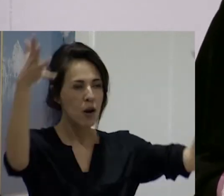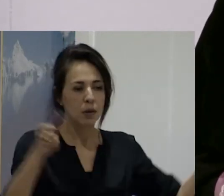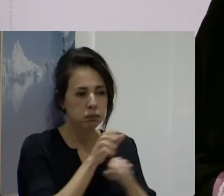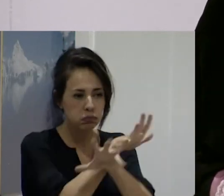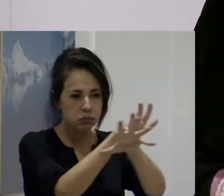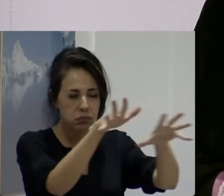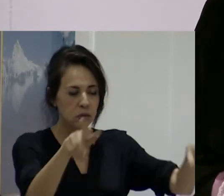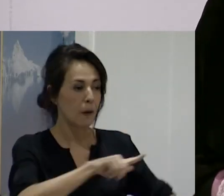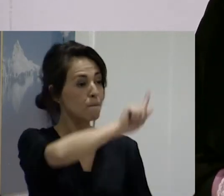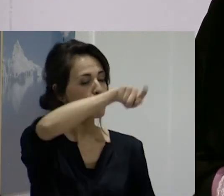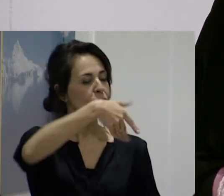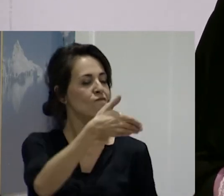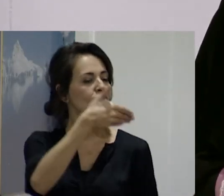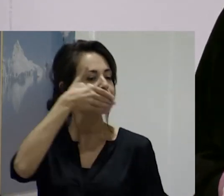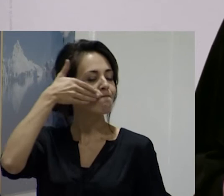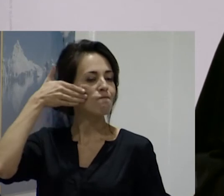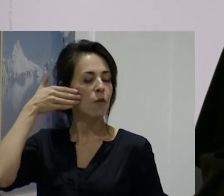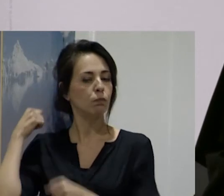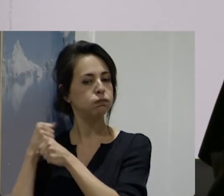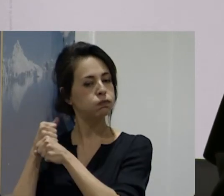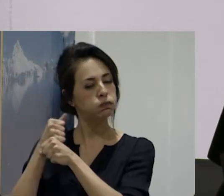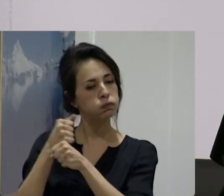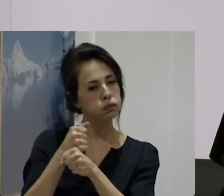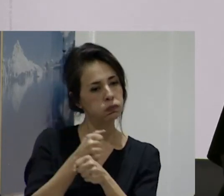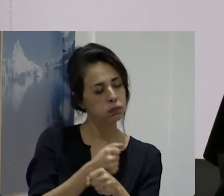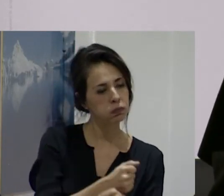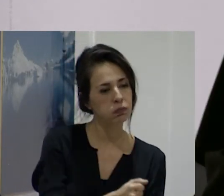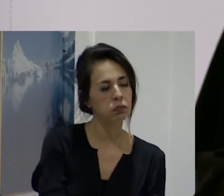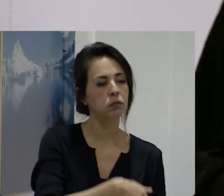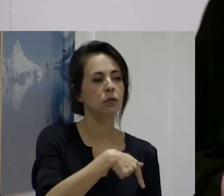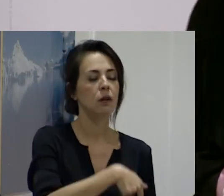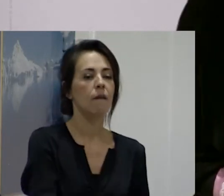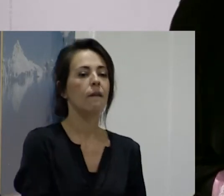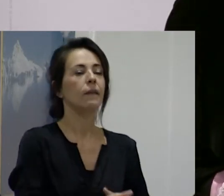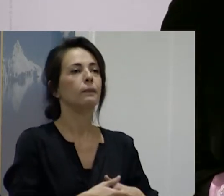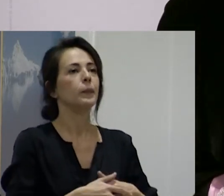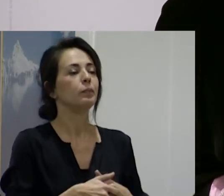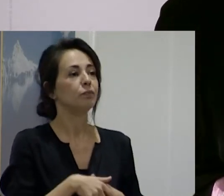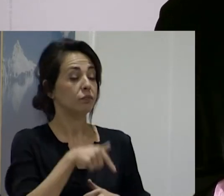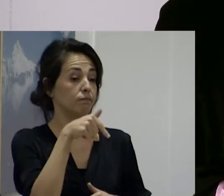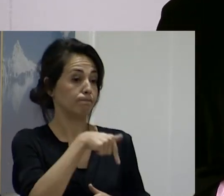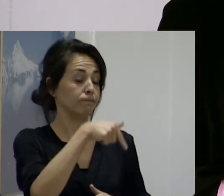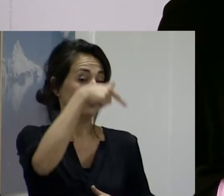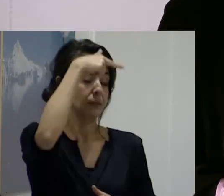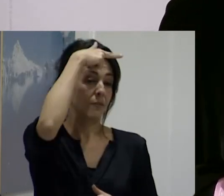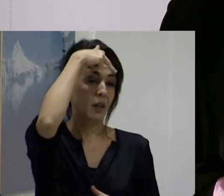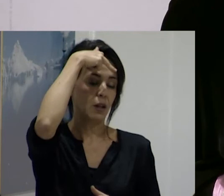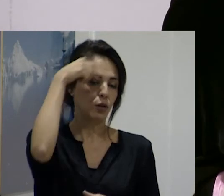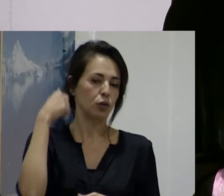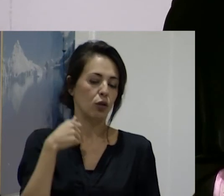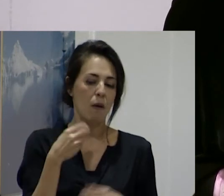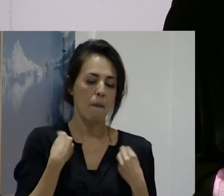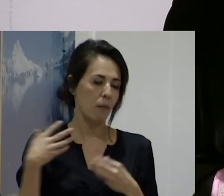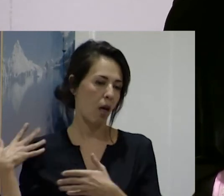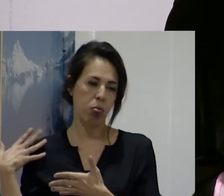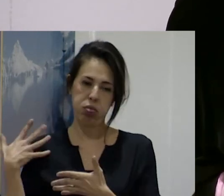del treball que moltes dones i molts homes d'aquestes terres, com ara el mateix doctor Llorenç, porten endavant